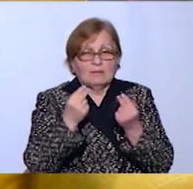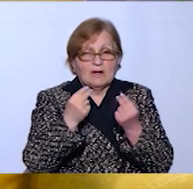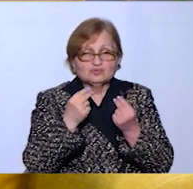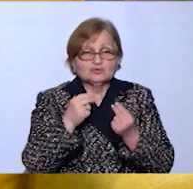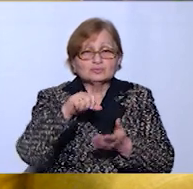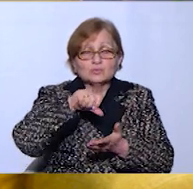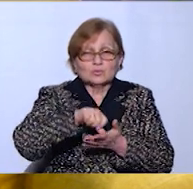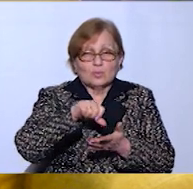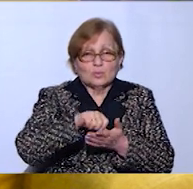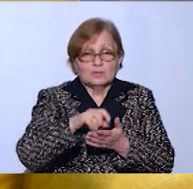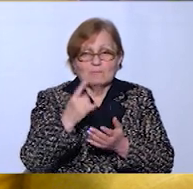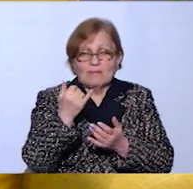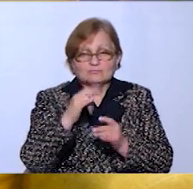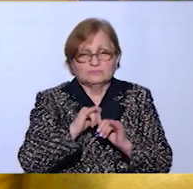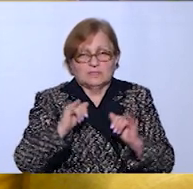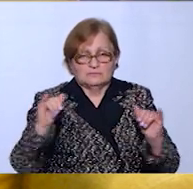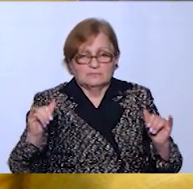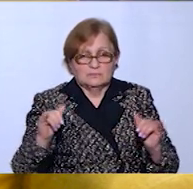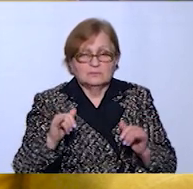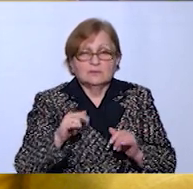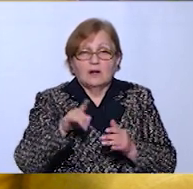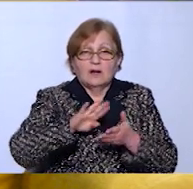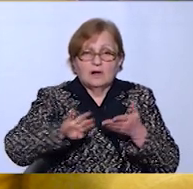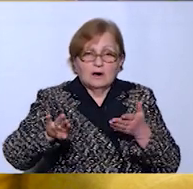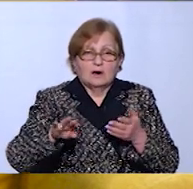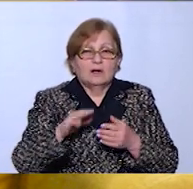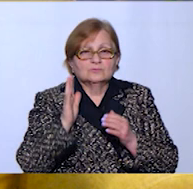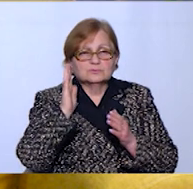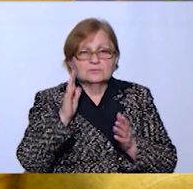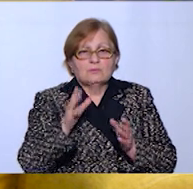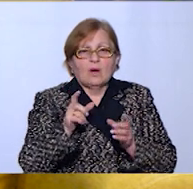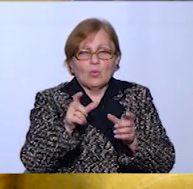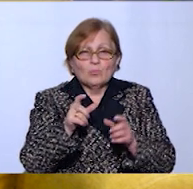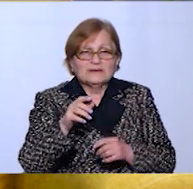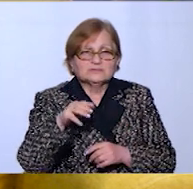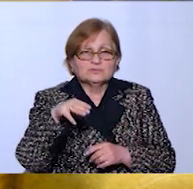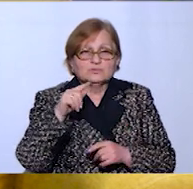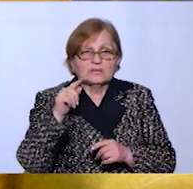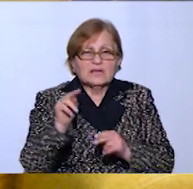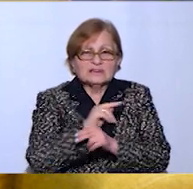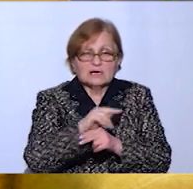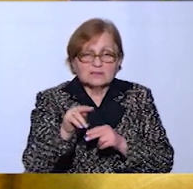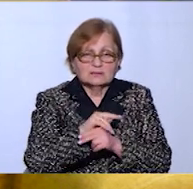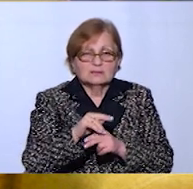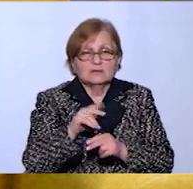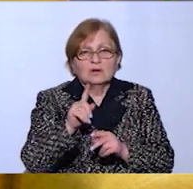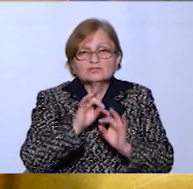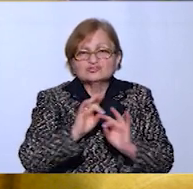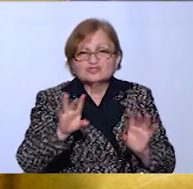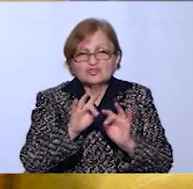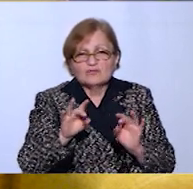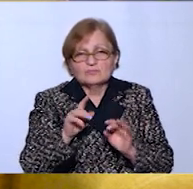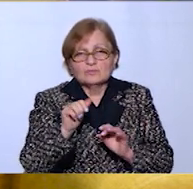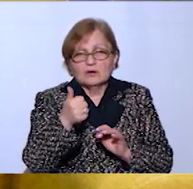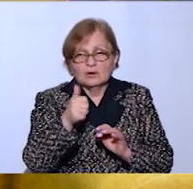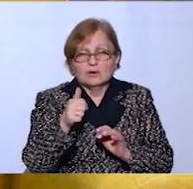ბავშვის განვითარების პროცესში. გარდა ამისა, ოკუპაციური თერაპევტი გაგაცნობთ მარტივ სტრატეგიებს და მიიღებთ რჩევებს თუ როგორ უნდა